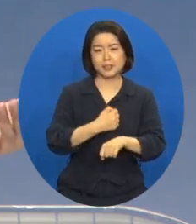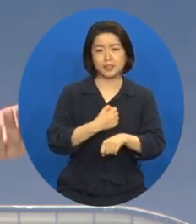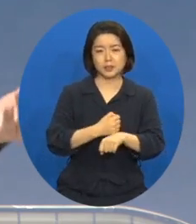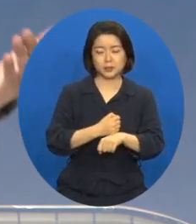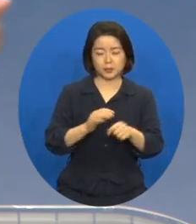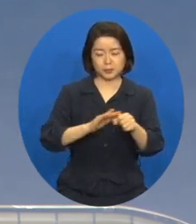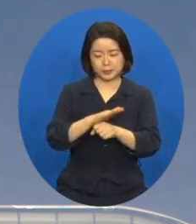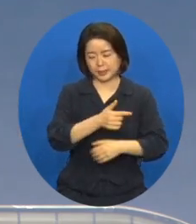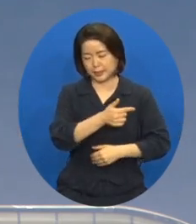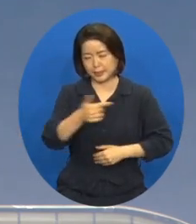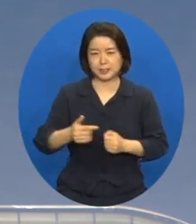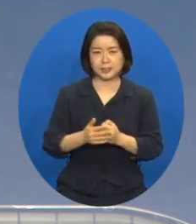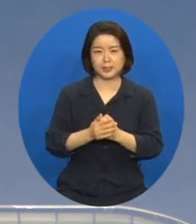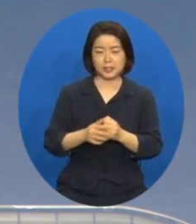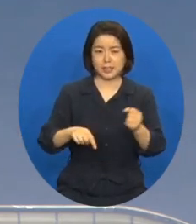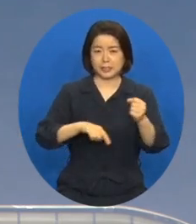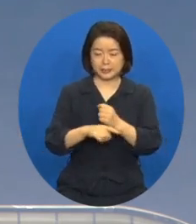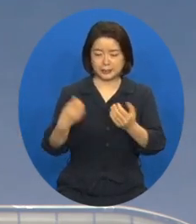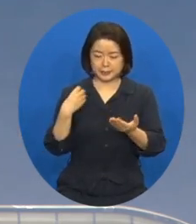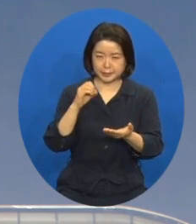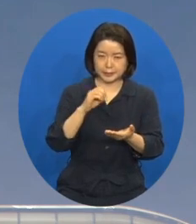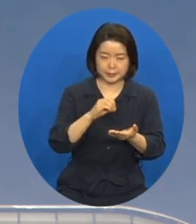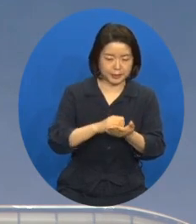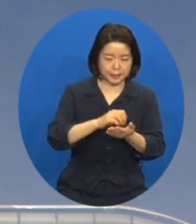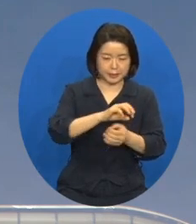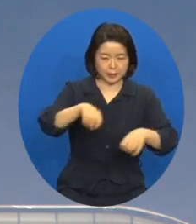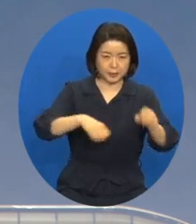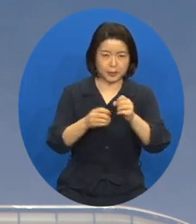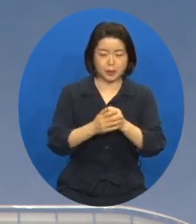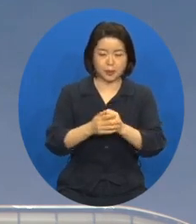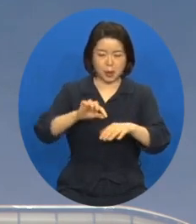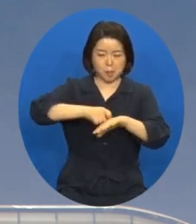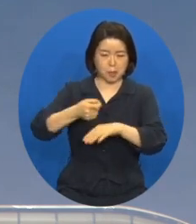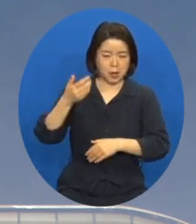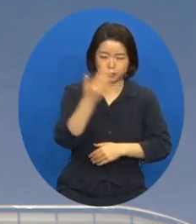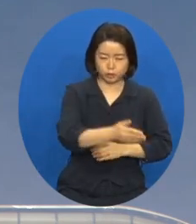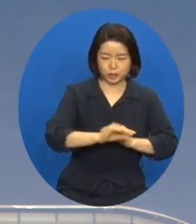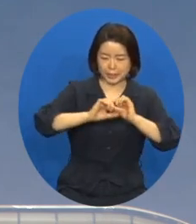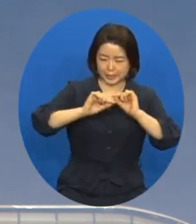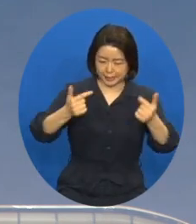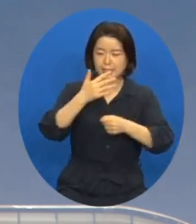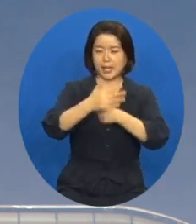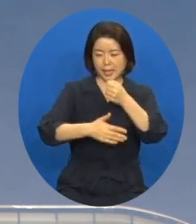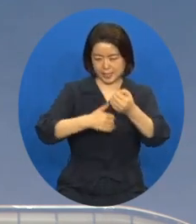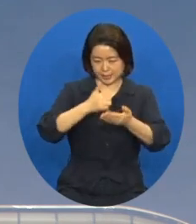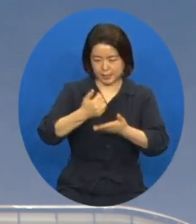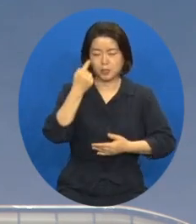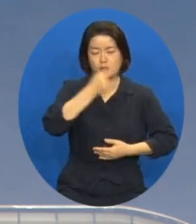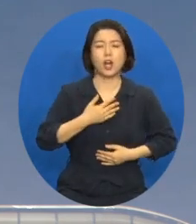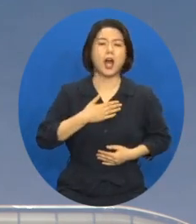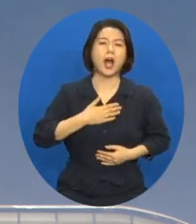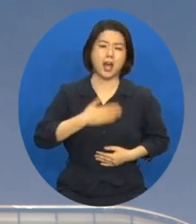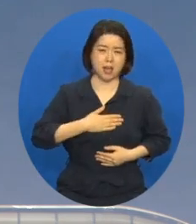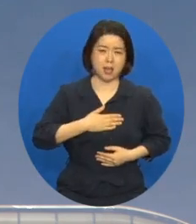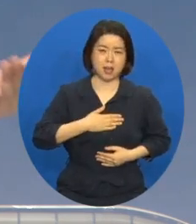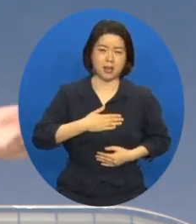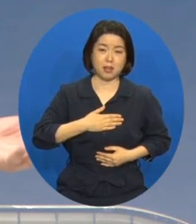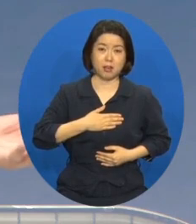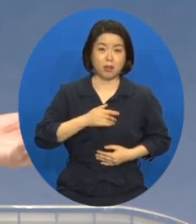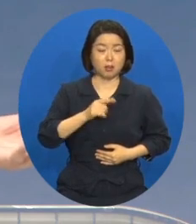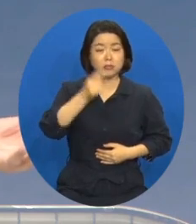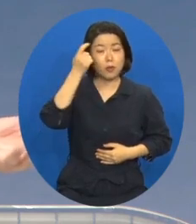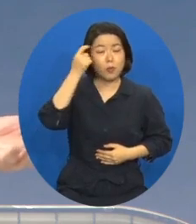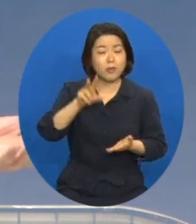인애가 크시사 뜻을 돌이켜 재앙을 내리지 아니하시는 하나님이신 줄 알았다는 거예요. 아니, 그게